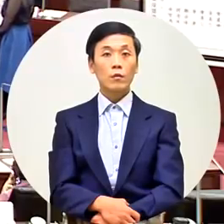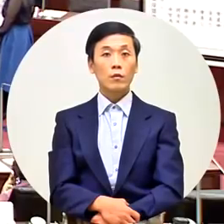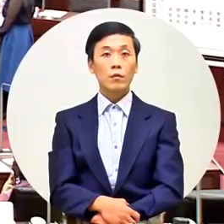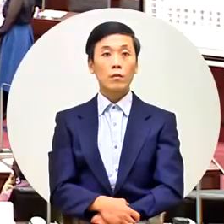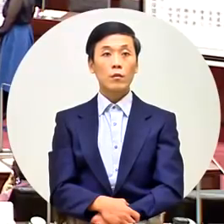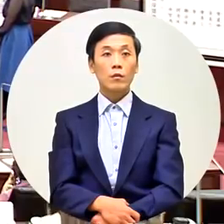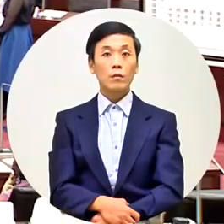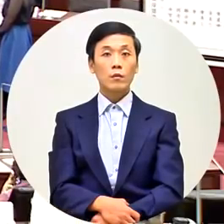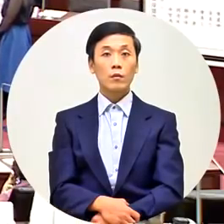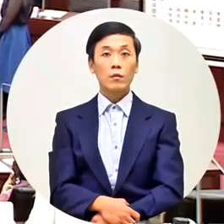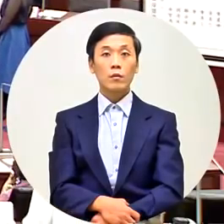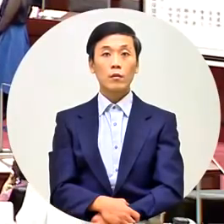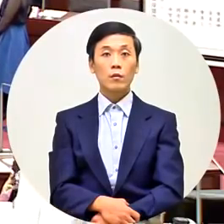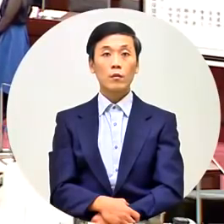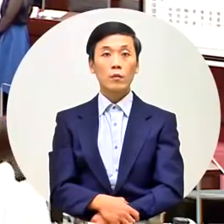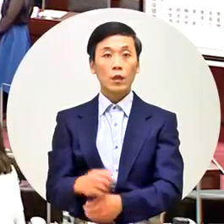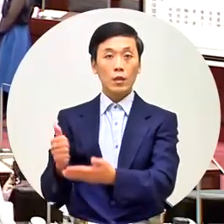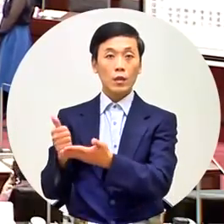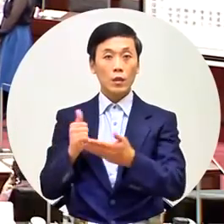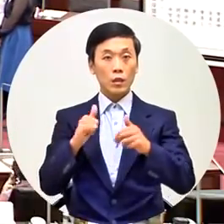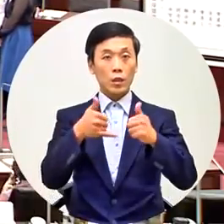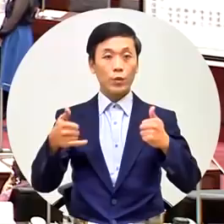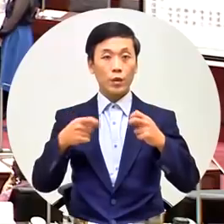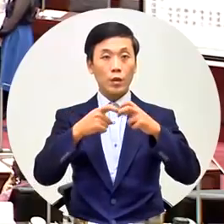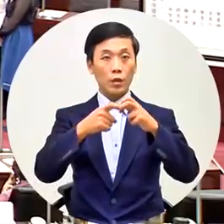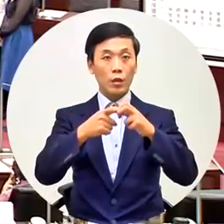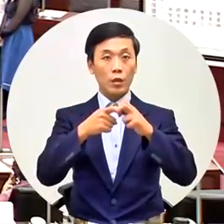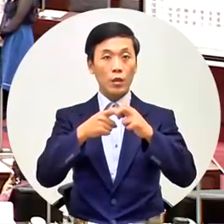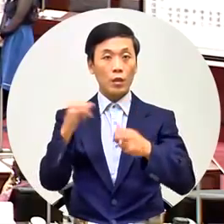请李雅慧议员领取选票。